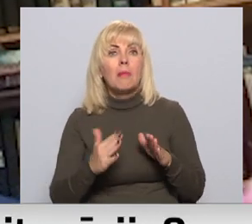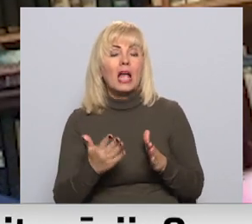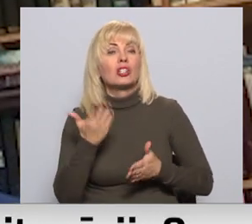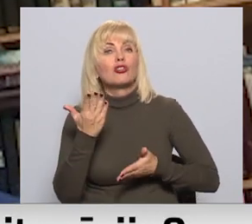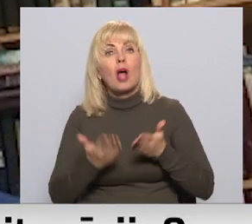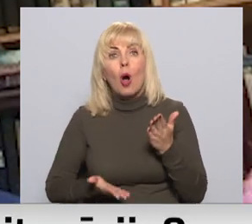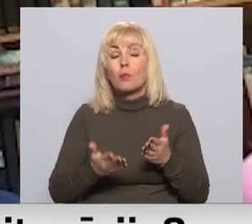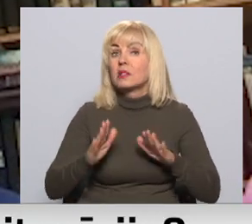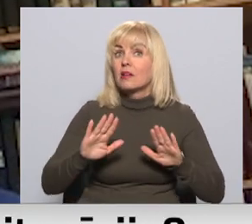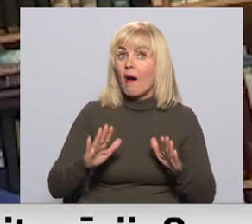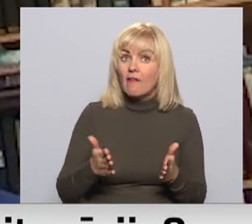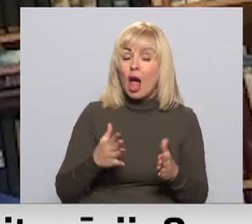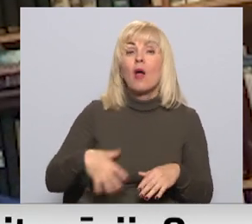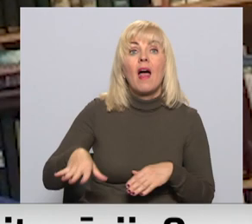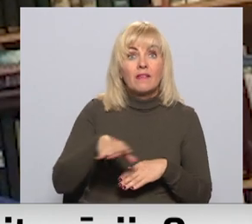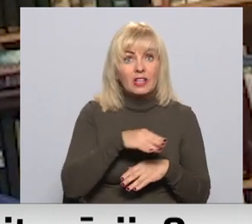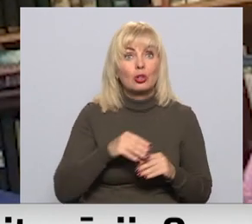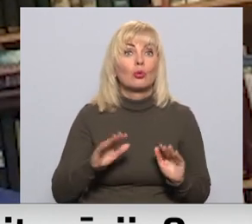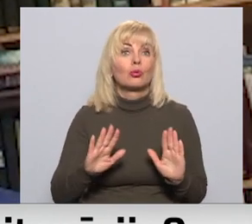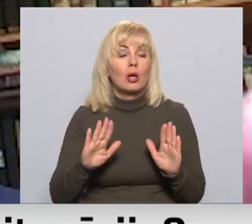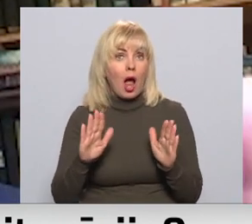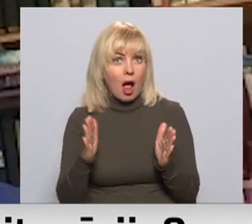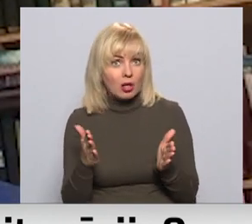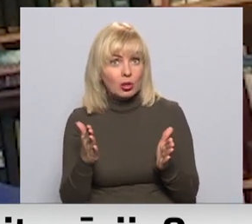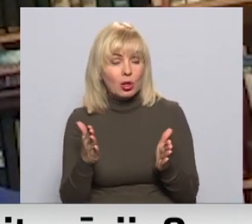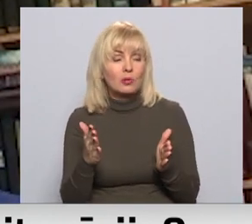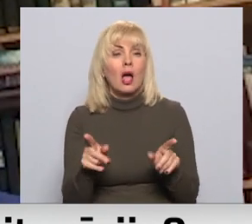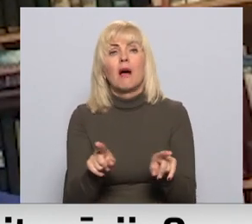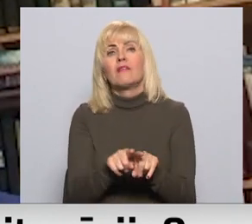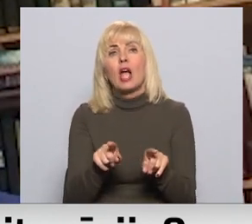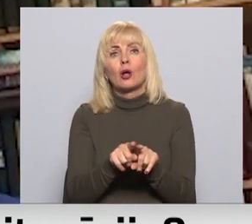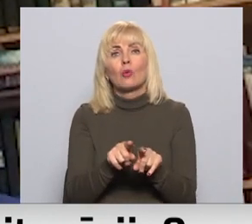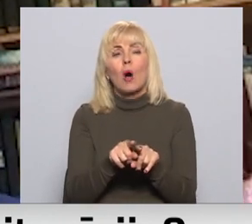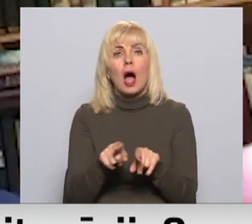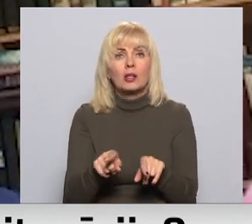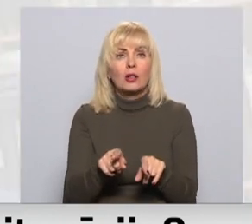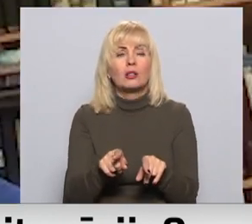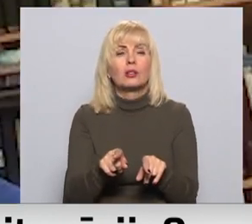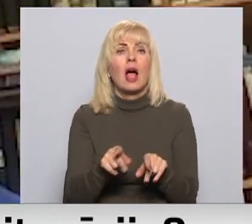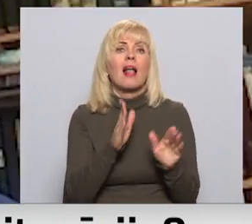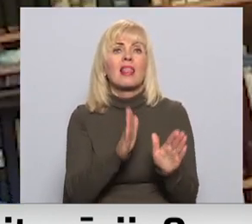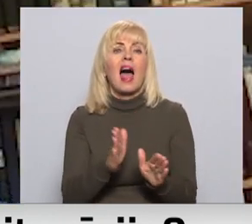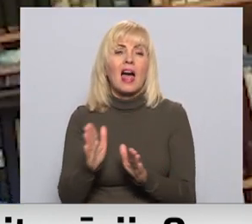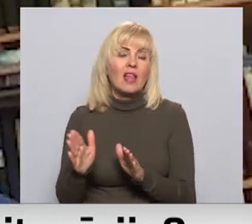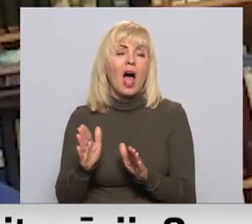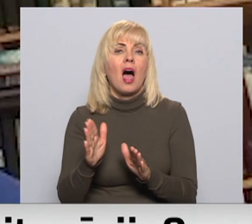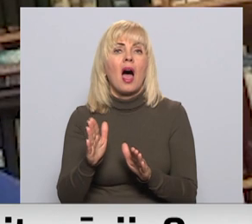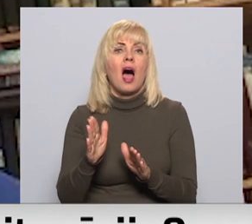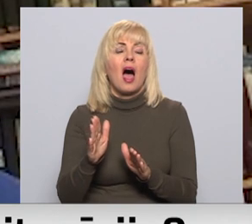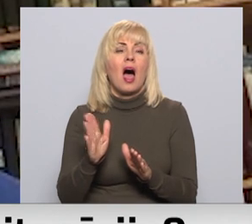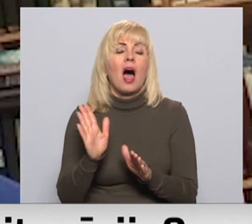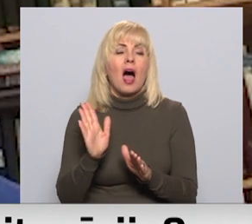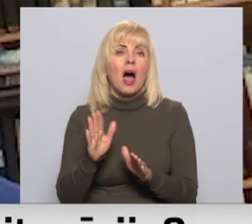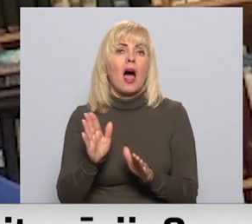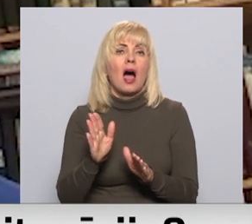šaubas vai visos gadījumos, kaut vai arī pasīvā eitanāzija, nevarētu